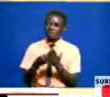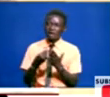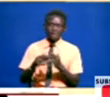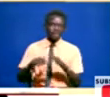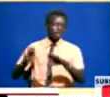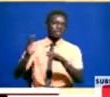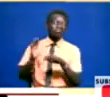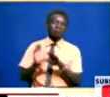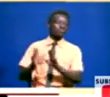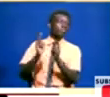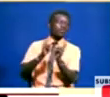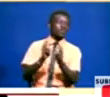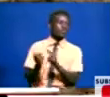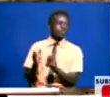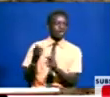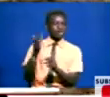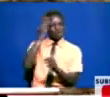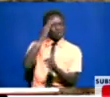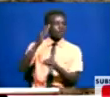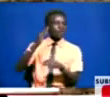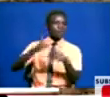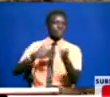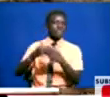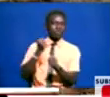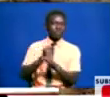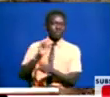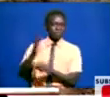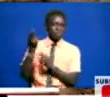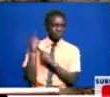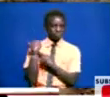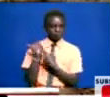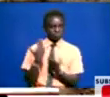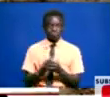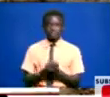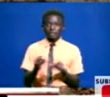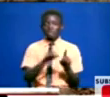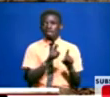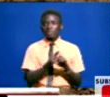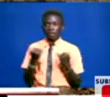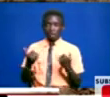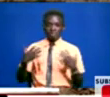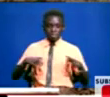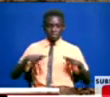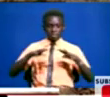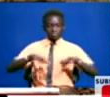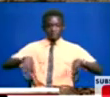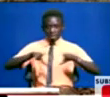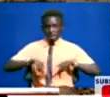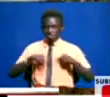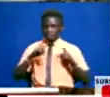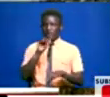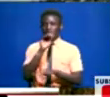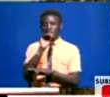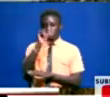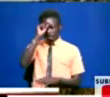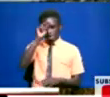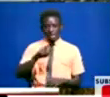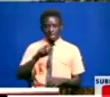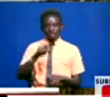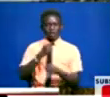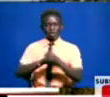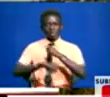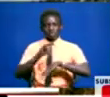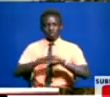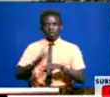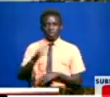kwamba itafanya yale majukumu yake? Wakazi hao sasa wanatoa wito kwa serikali kujukumika katika kurejesha amani katika eneo